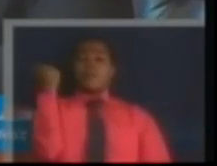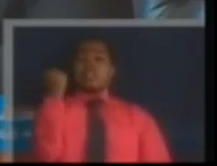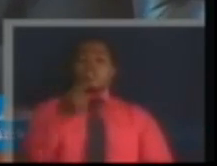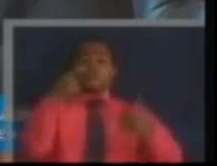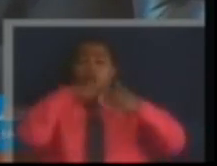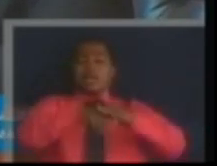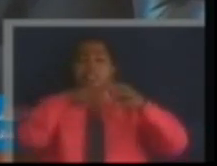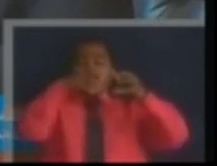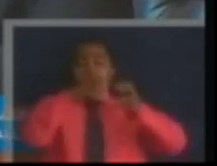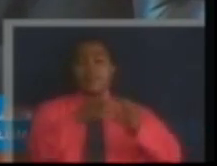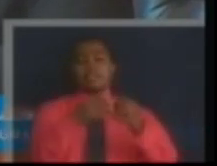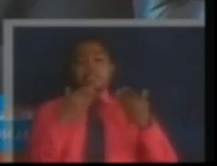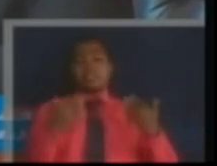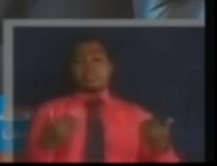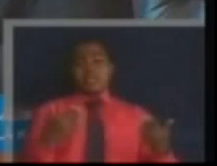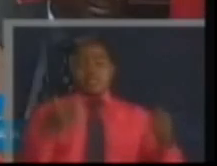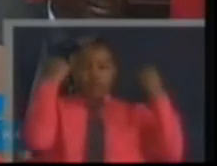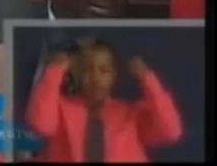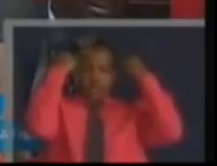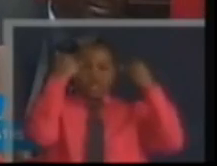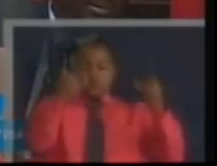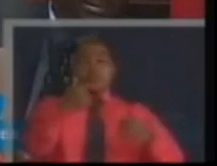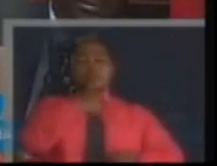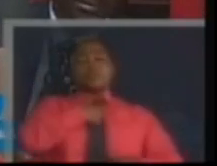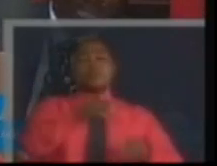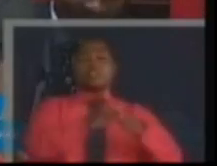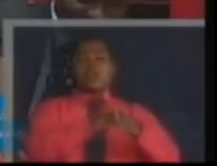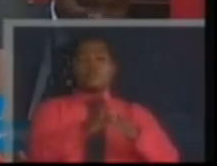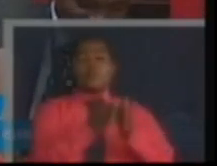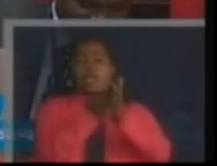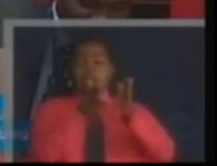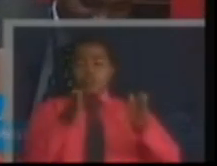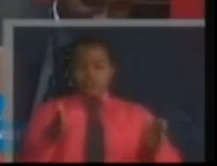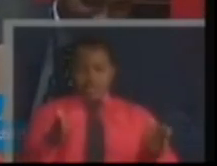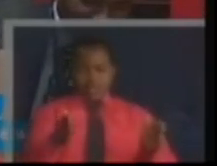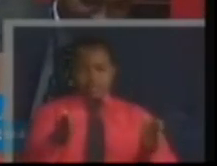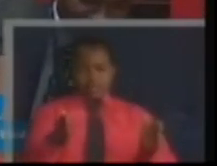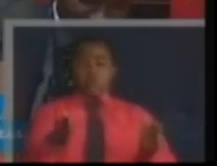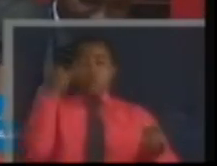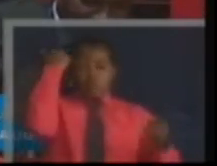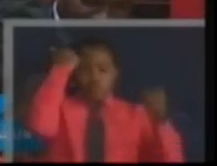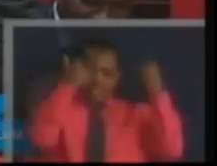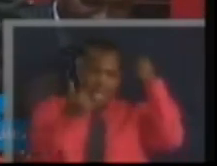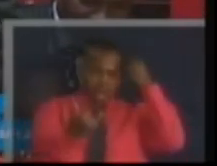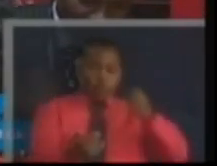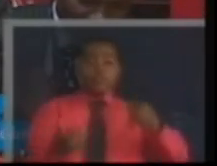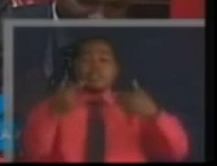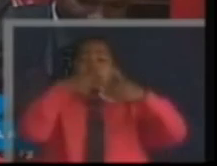maana hiyo, Mheshimiwa mwenyekiti, mimi nitumie fursa hii kutoa rai kwa wenye viti wa